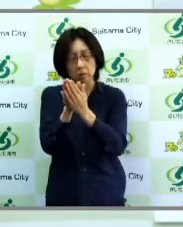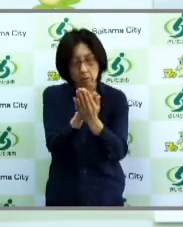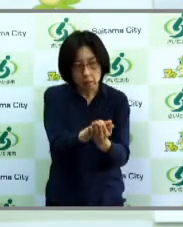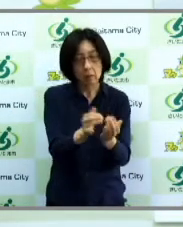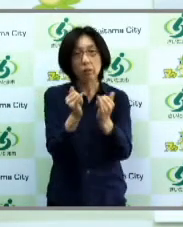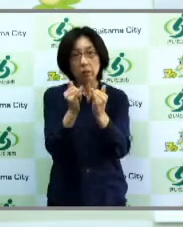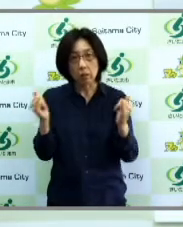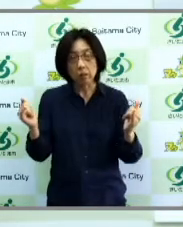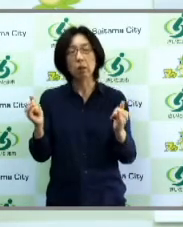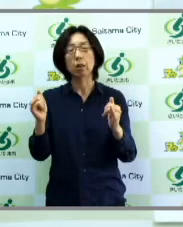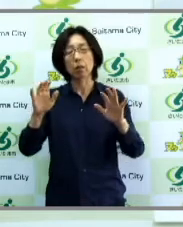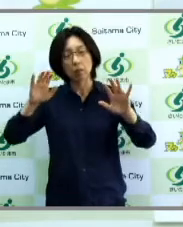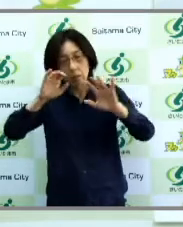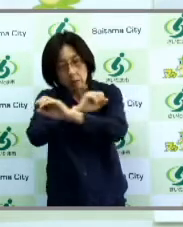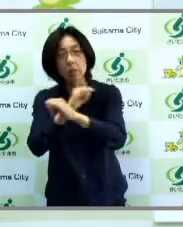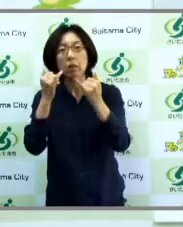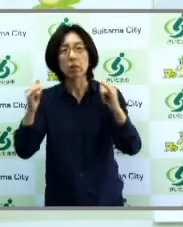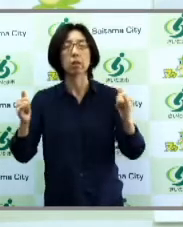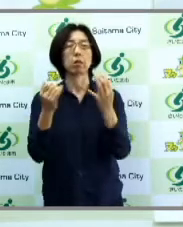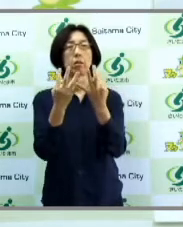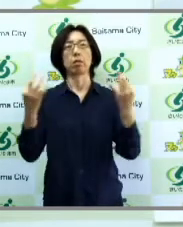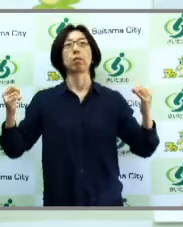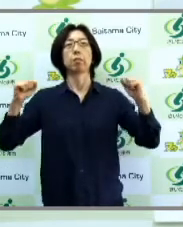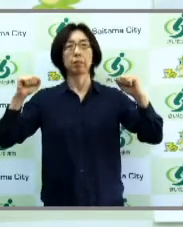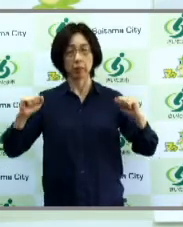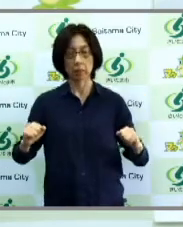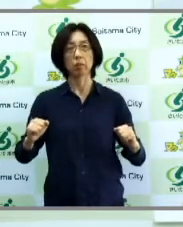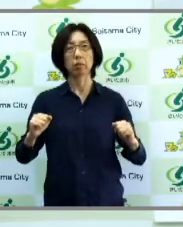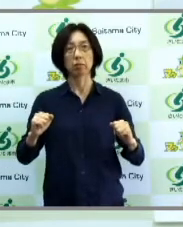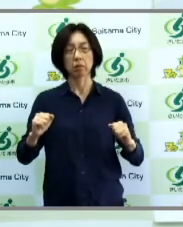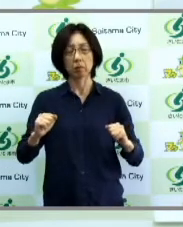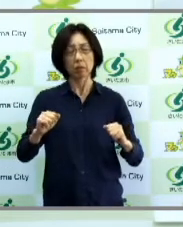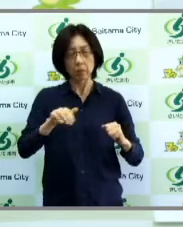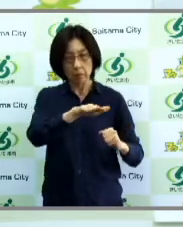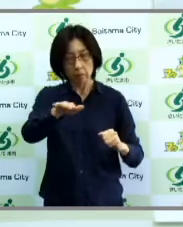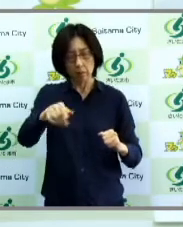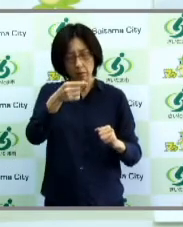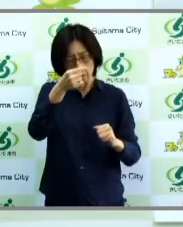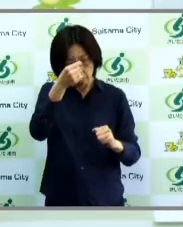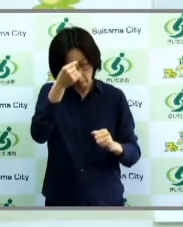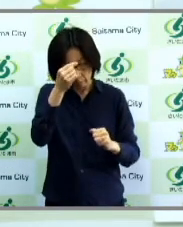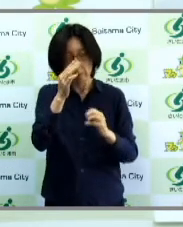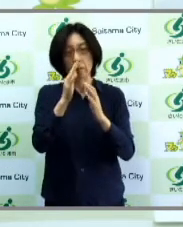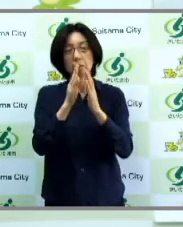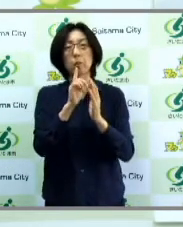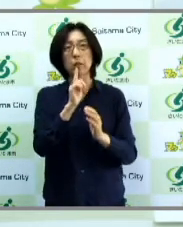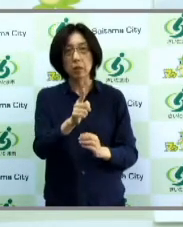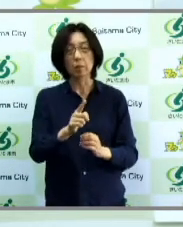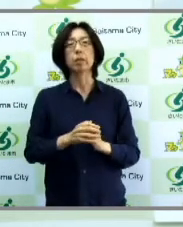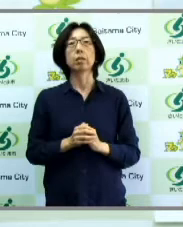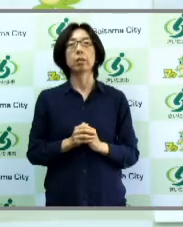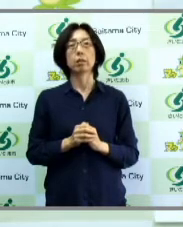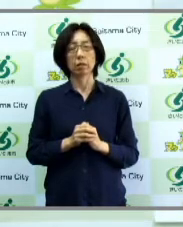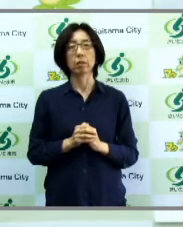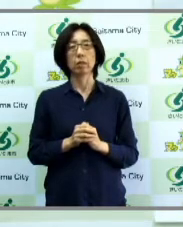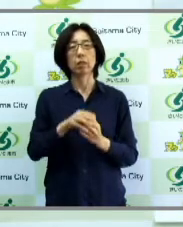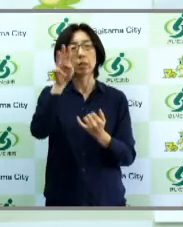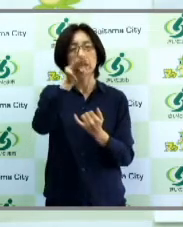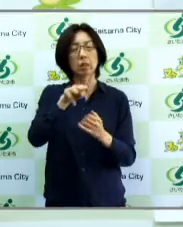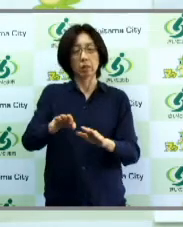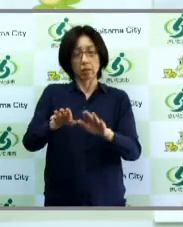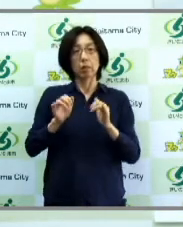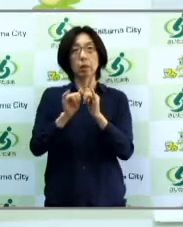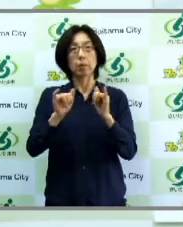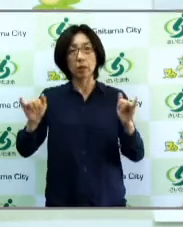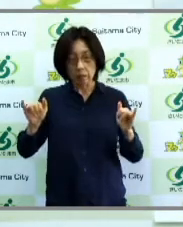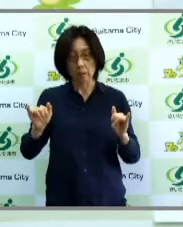明者が発生しております。犠牲になられた方々のご冥福を心からお祈り申し上げますとともに、被災された皆様に対し謹ん